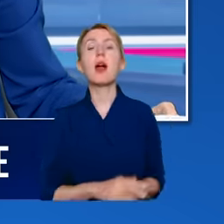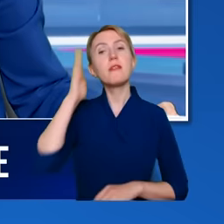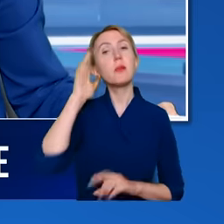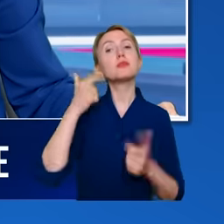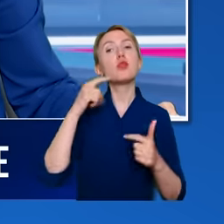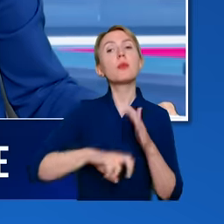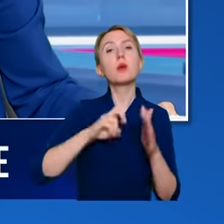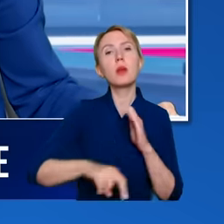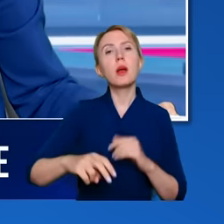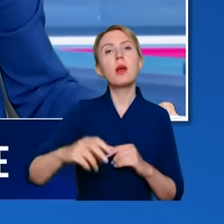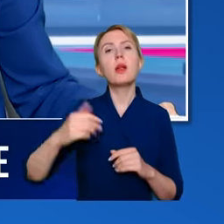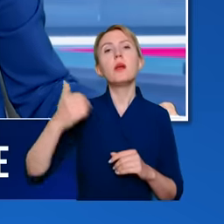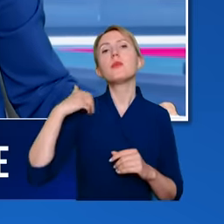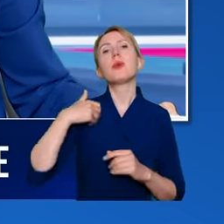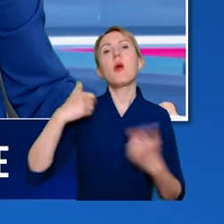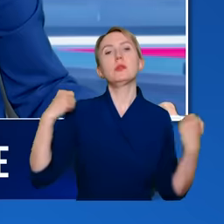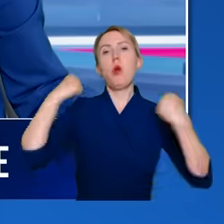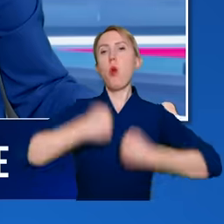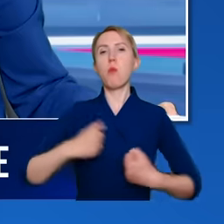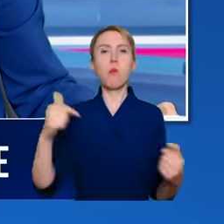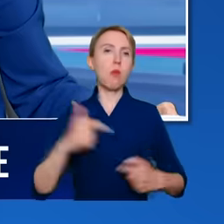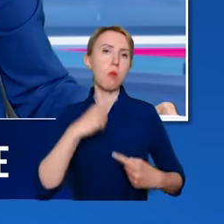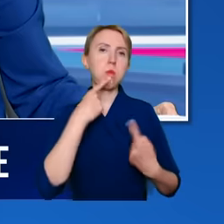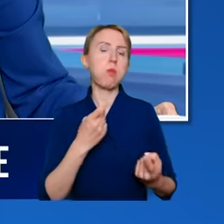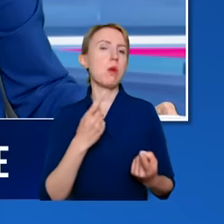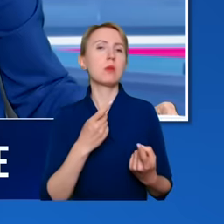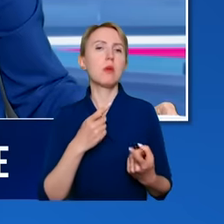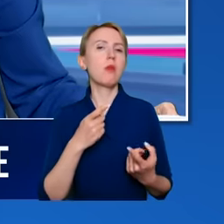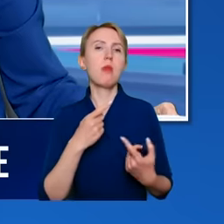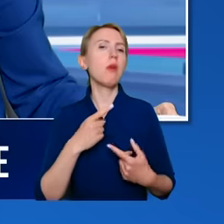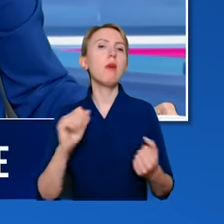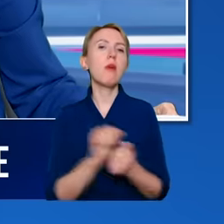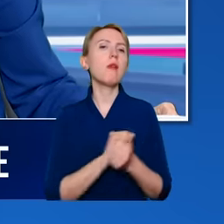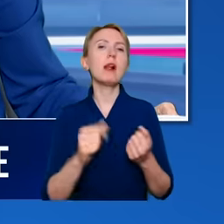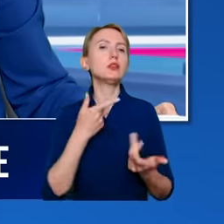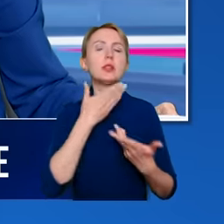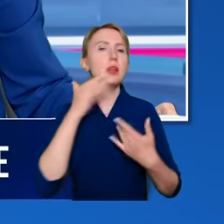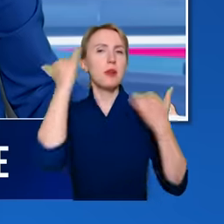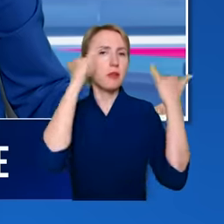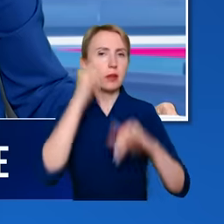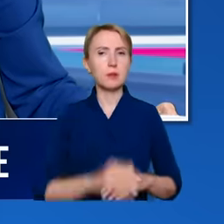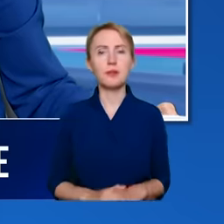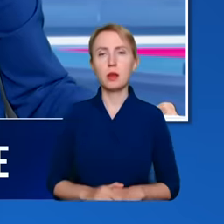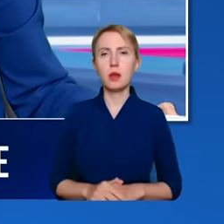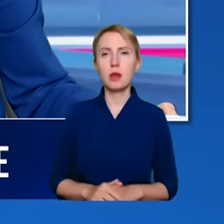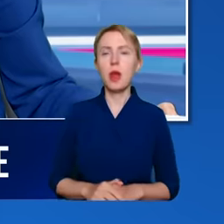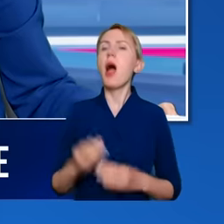tu białej szaty, żeby pan mógł założyć i powiedzieć, że jest tu pan rycerzem bez skazy, który w ogóle nic się nie działo. Dlaczego teraz te pieniądze